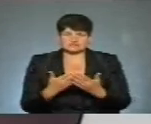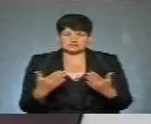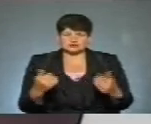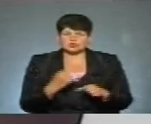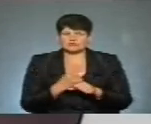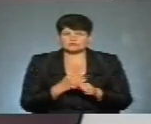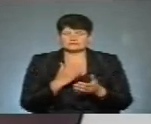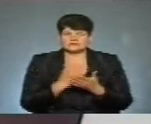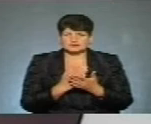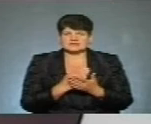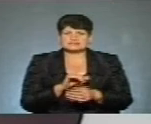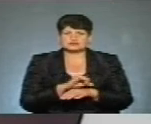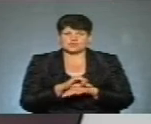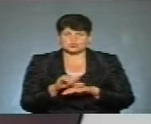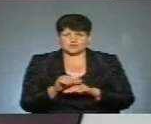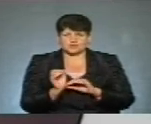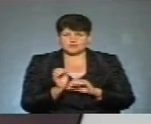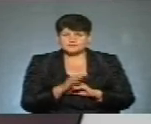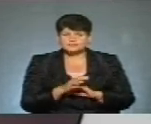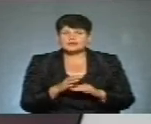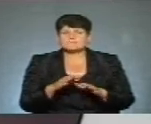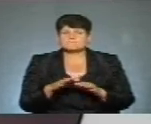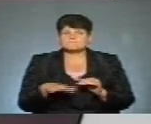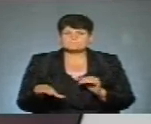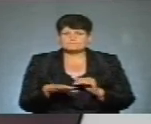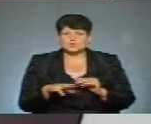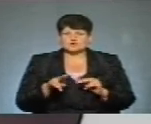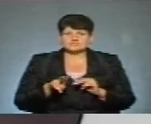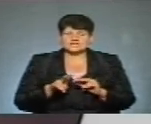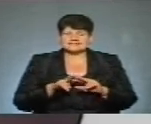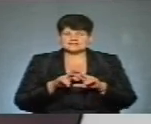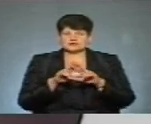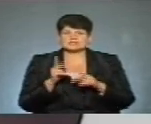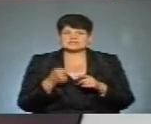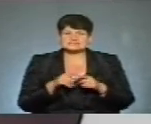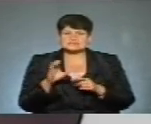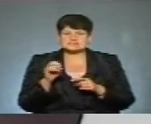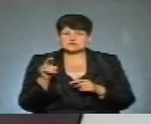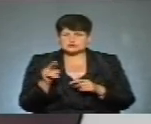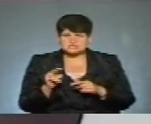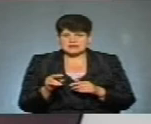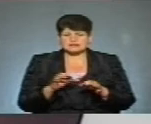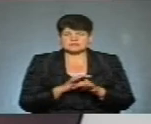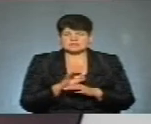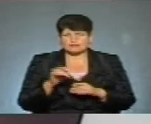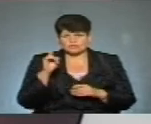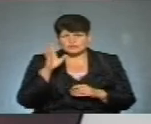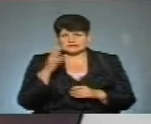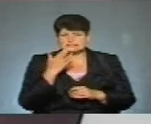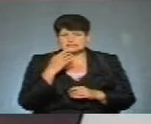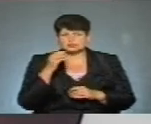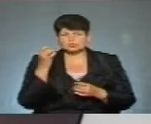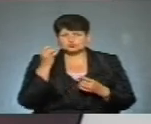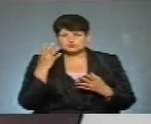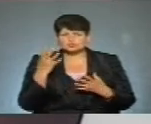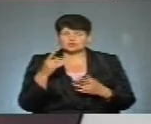експонуються також за кордоном. Площа Зірок – це всеукраїнський соціальний проєкт, мета якого – популяризувати національну культуру,